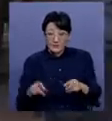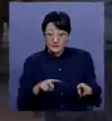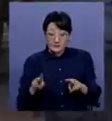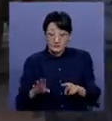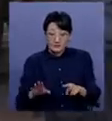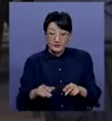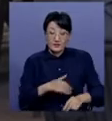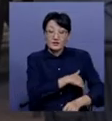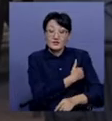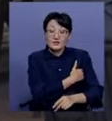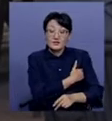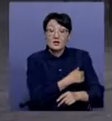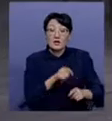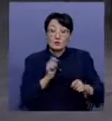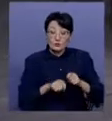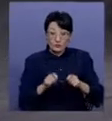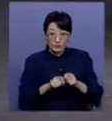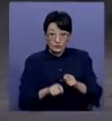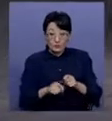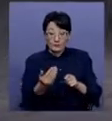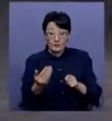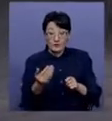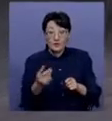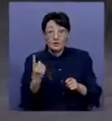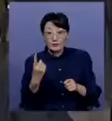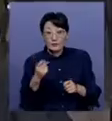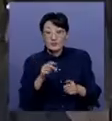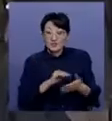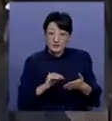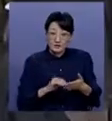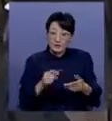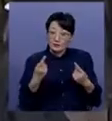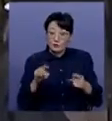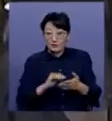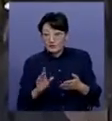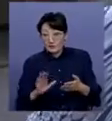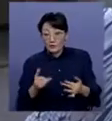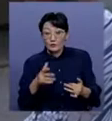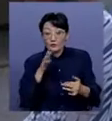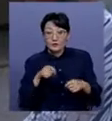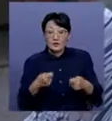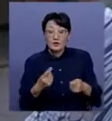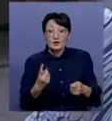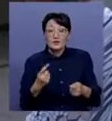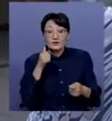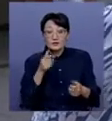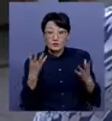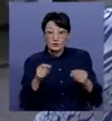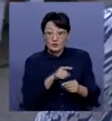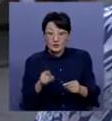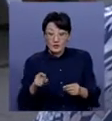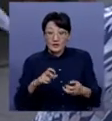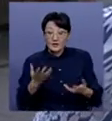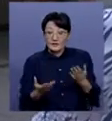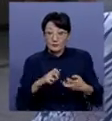сақталмауы, дене қызуын өлшеуін бұл кісілер біреуін жасса, біреуін жазбай жатыр. Бүгін уақыт берілді. Ертеңге дейін осы кемшіліктерін